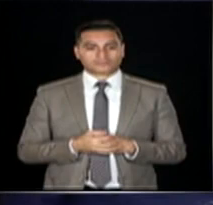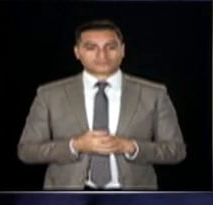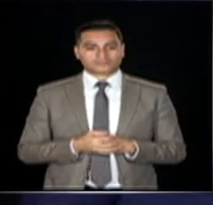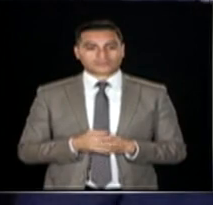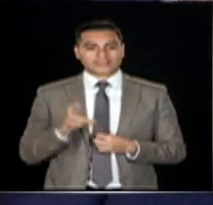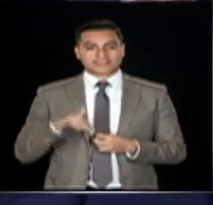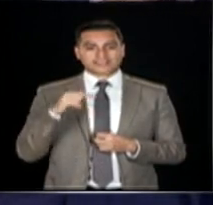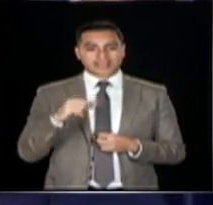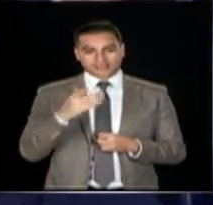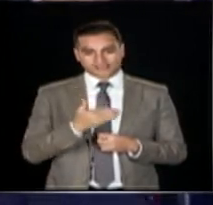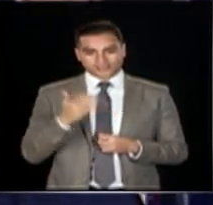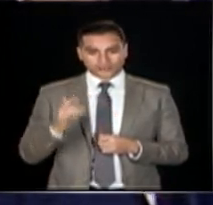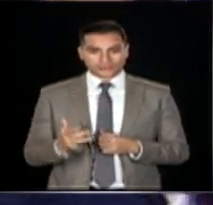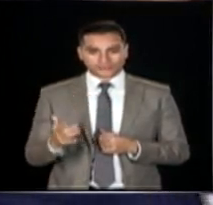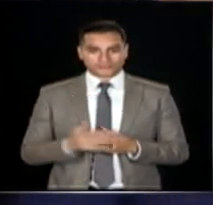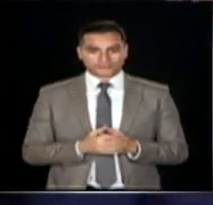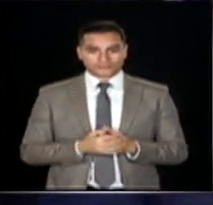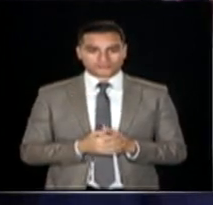شكراً يا زياد، اتفضل مكانك.